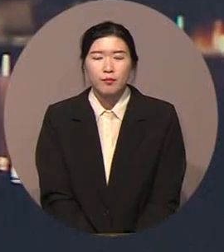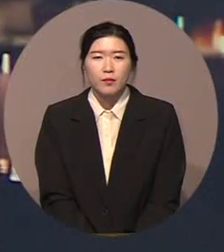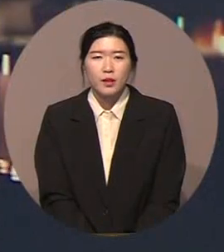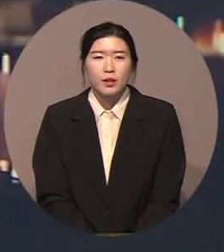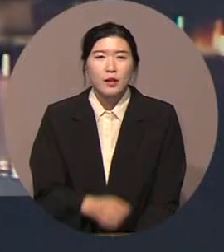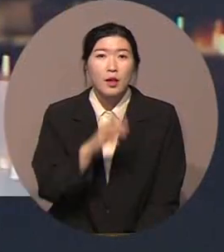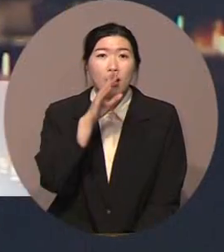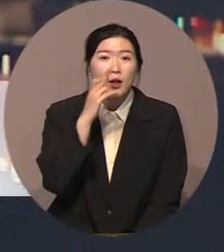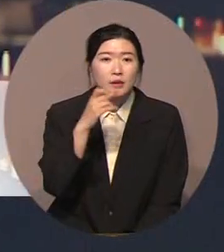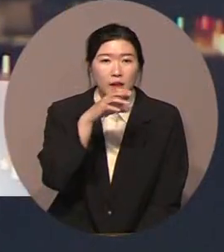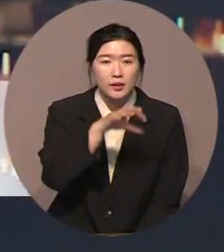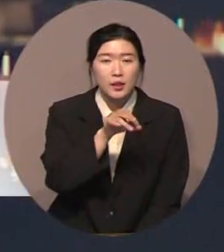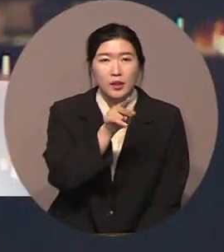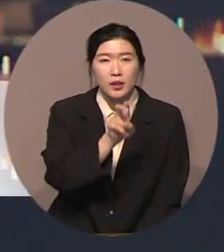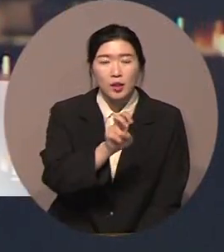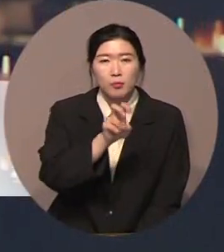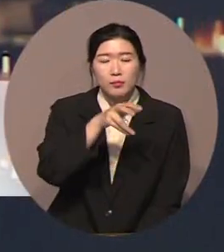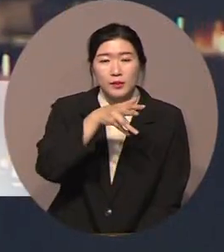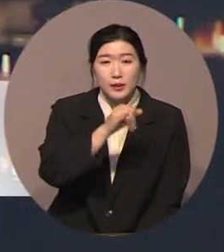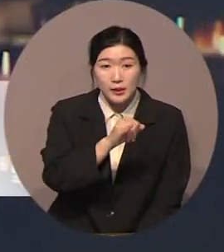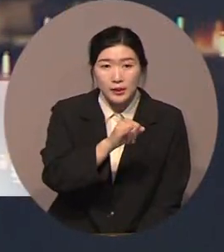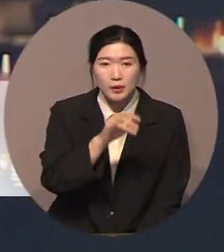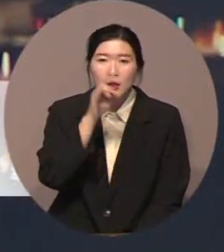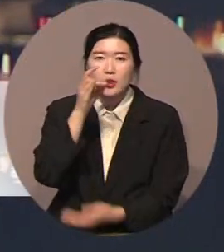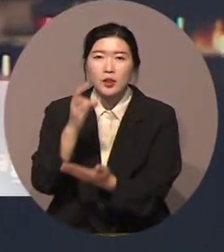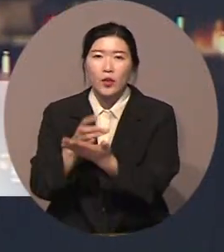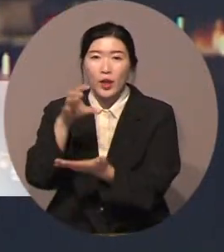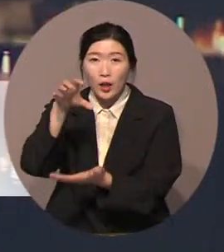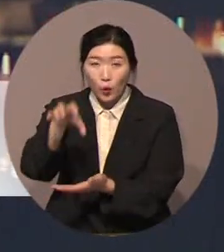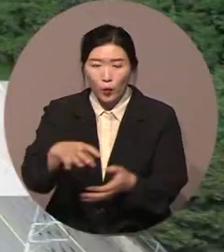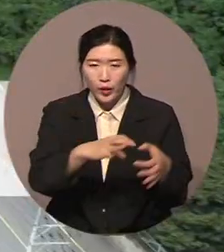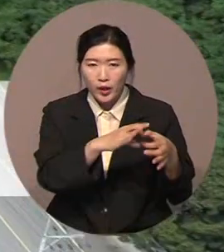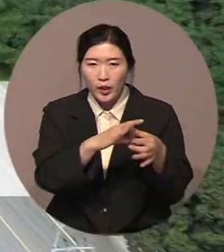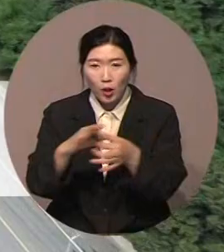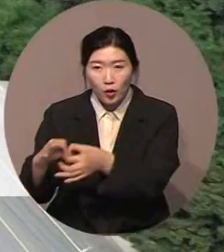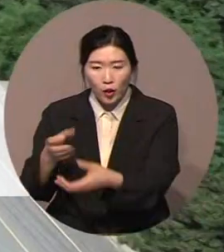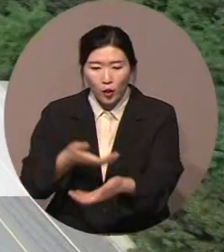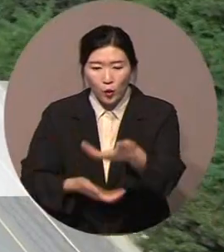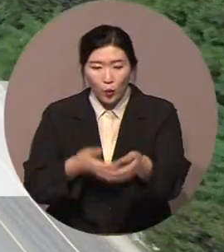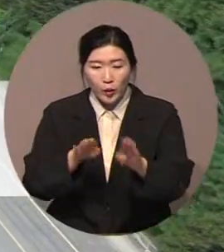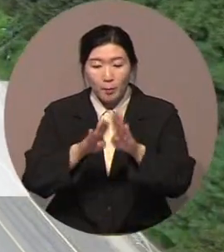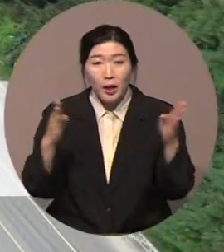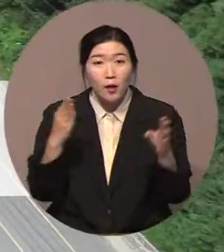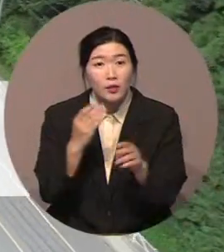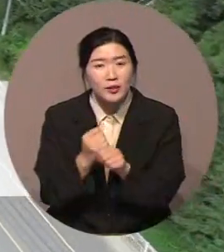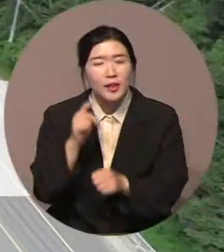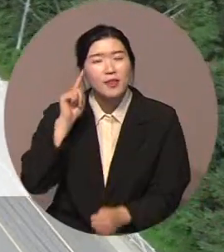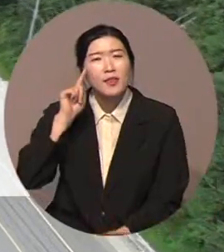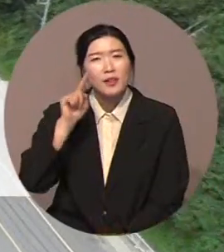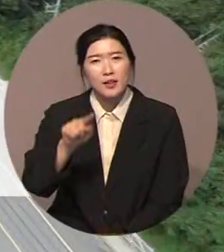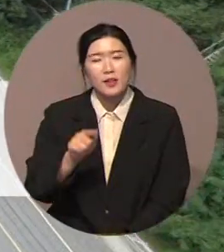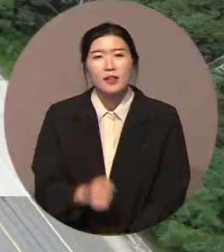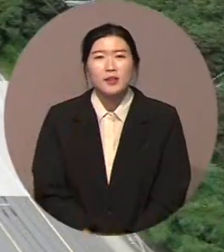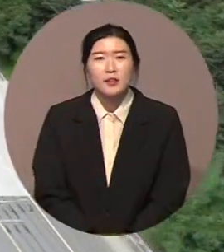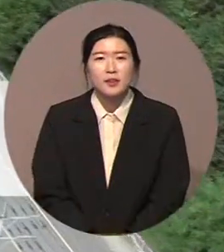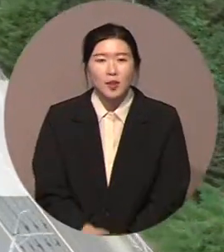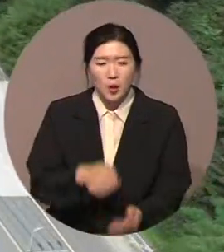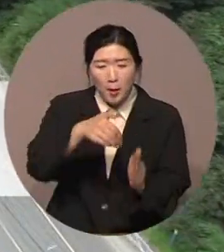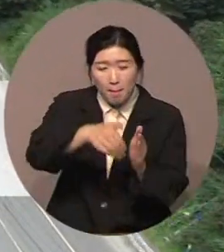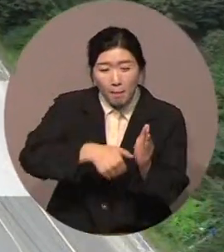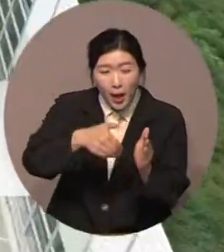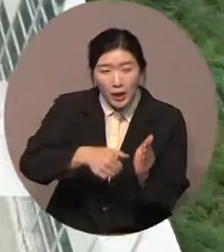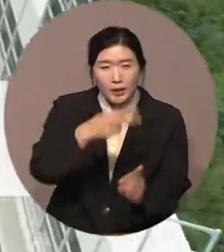아산시 염치읍에서 천안시 동남구를 있는 아산 천안 고속도로가 내일 개통합니다 지난